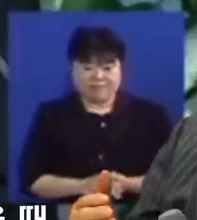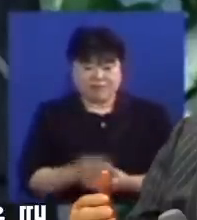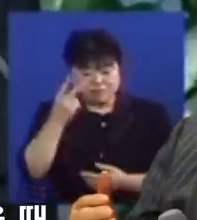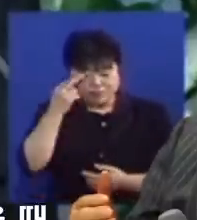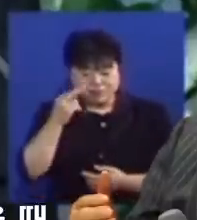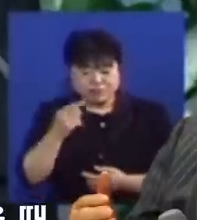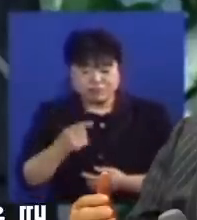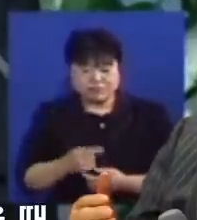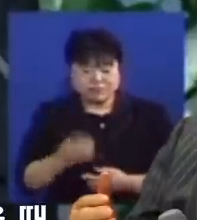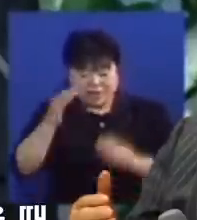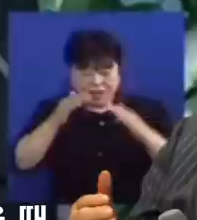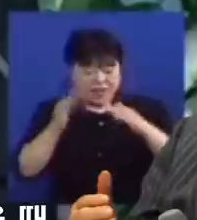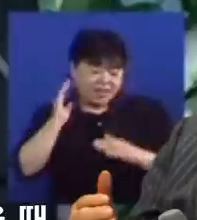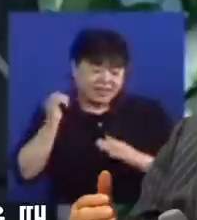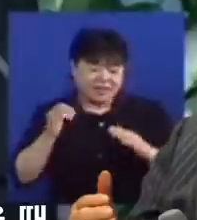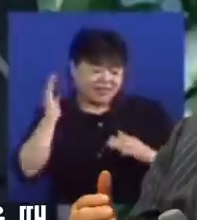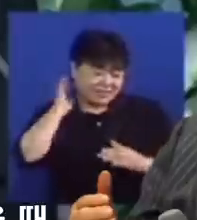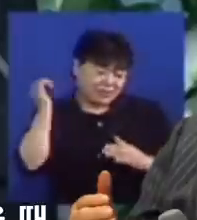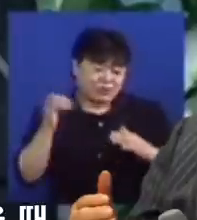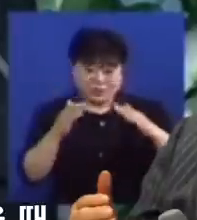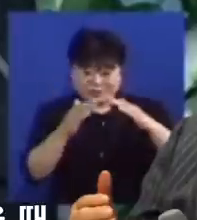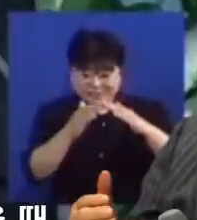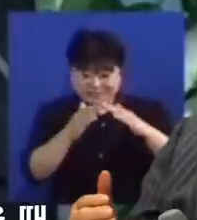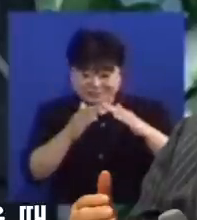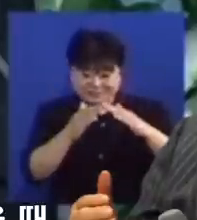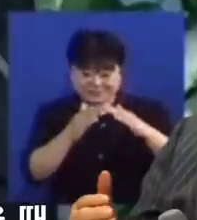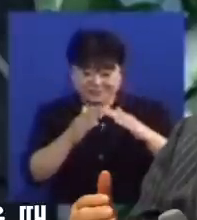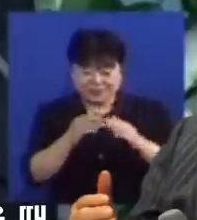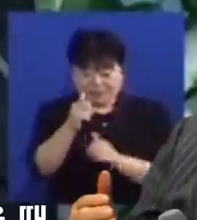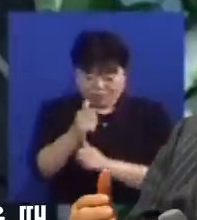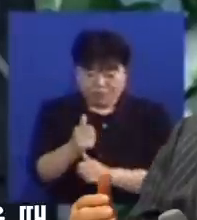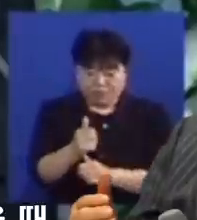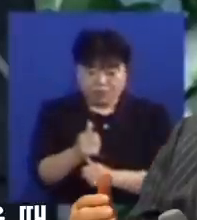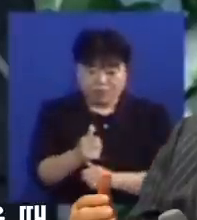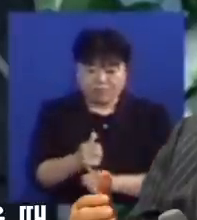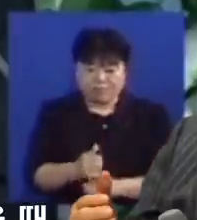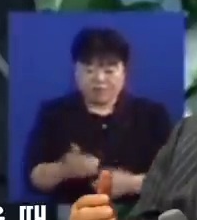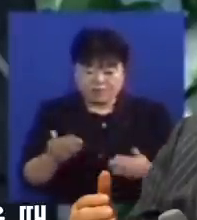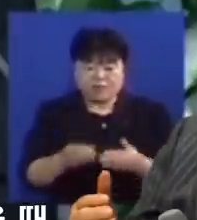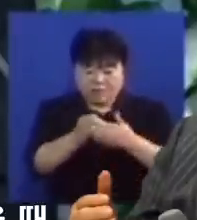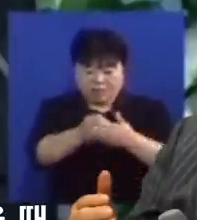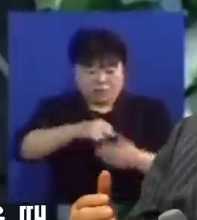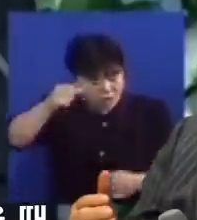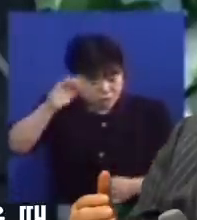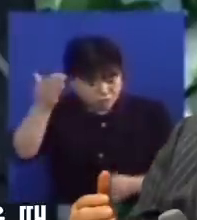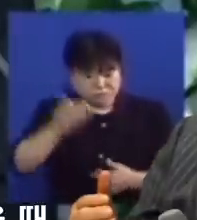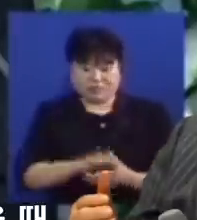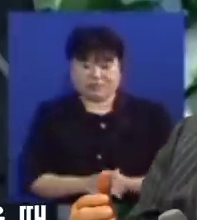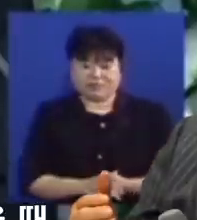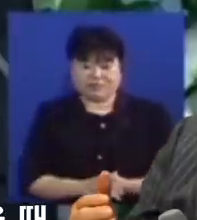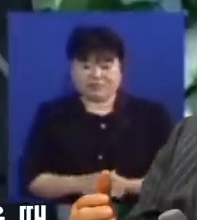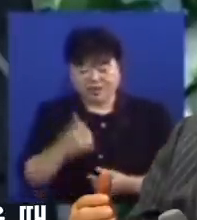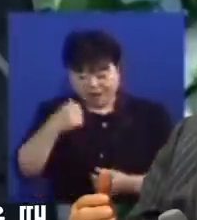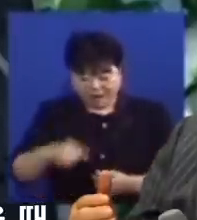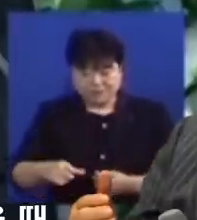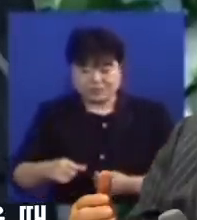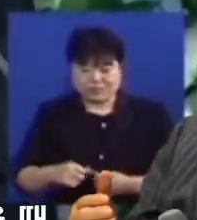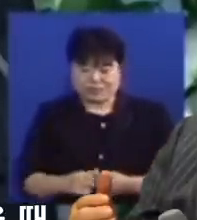미국의 백악관에 대통령 장애인 참모로 들어갈 수 있게 되었고 그